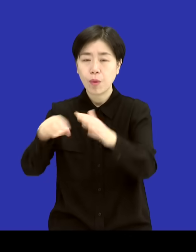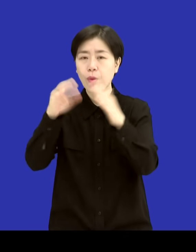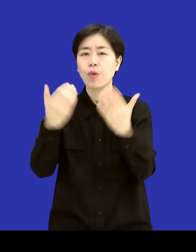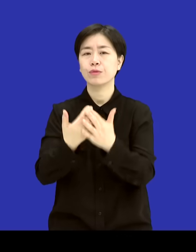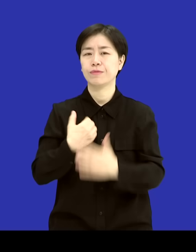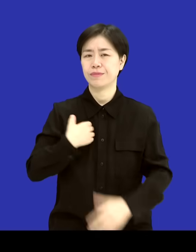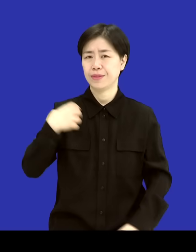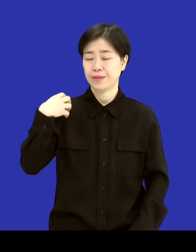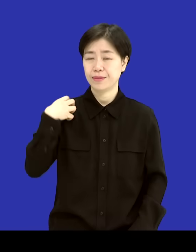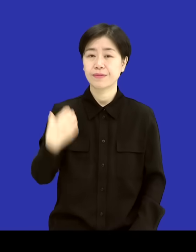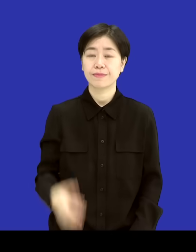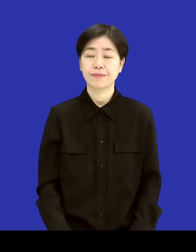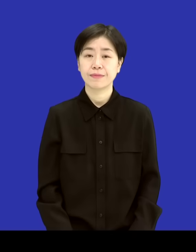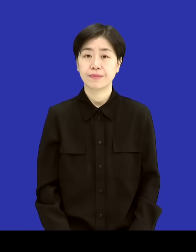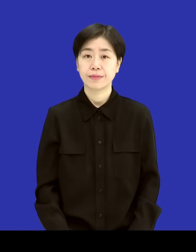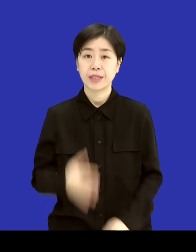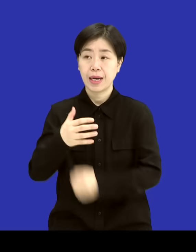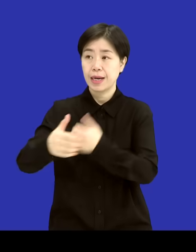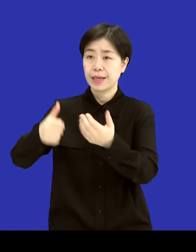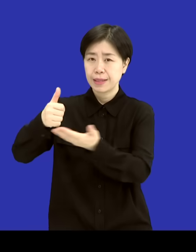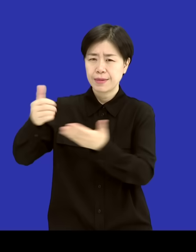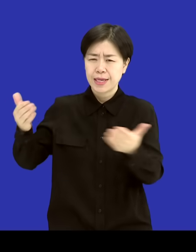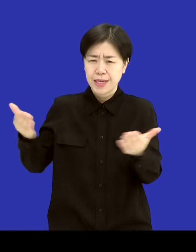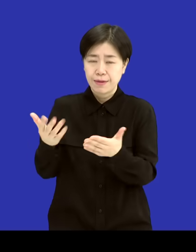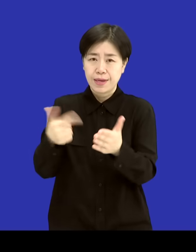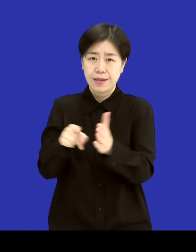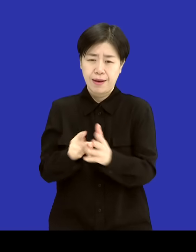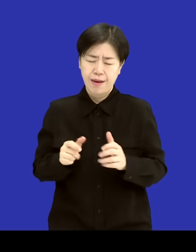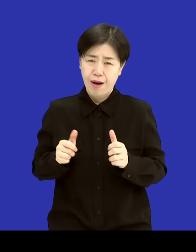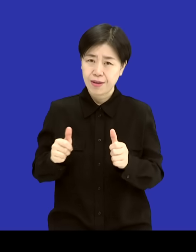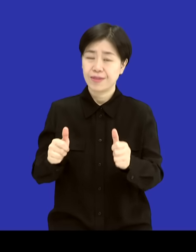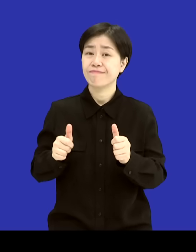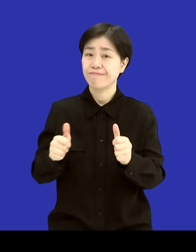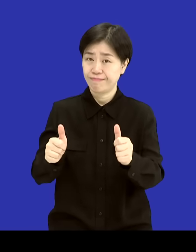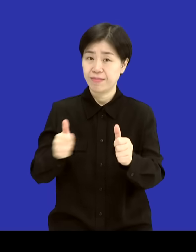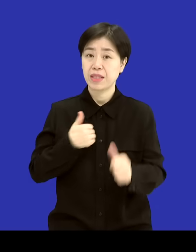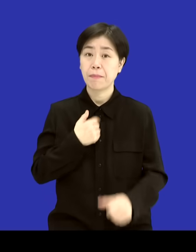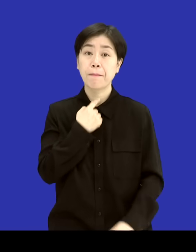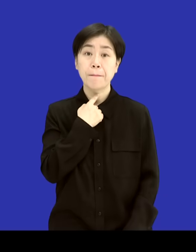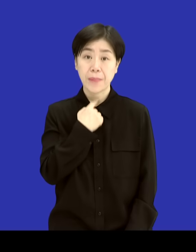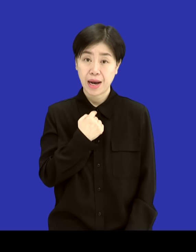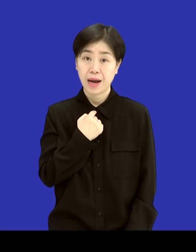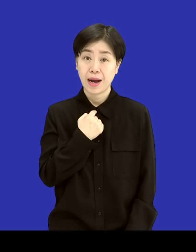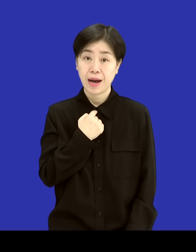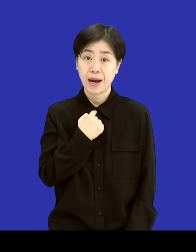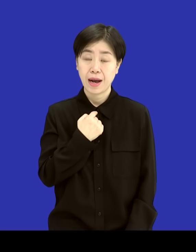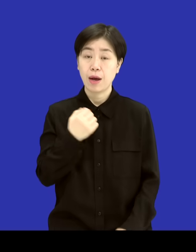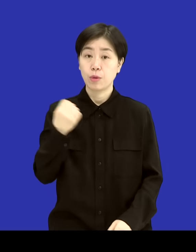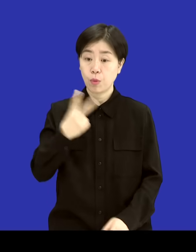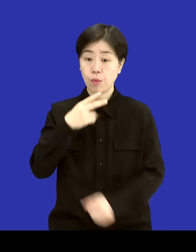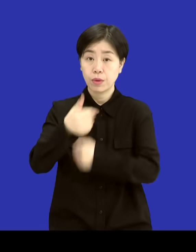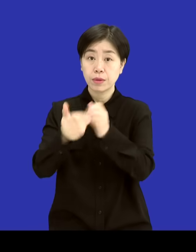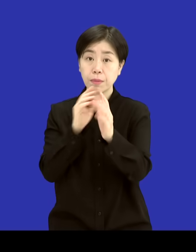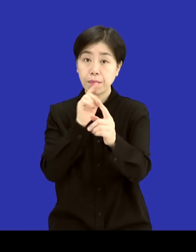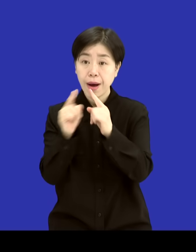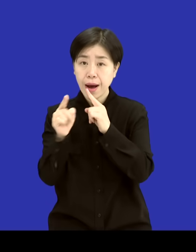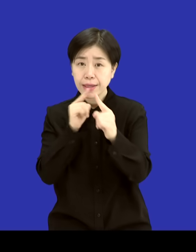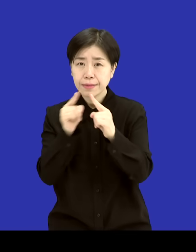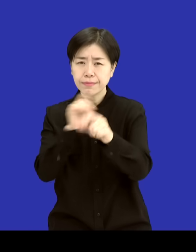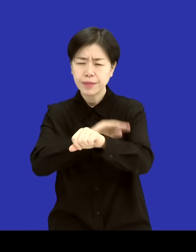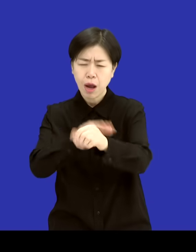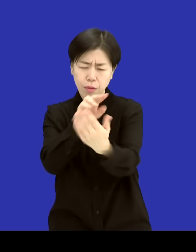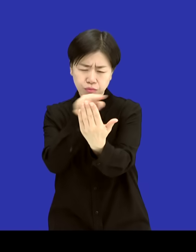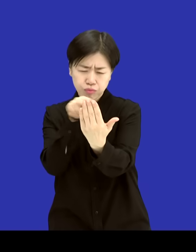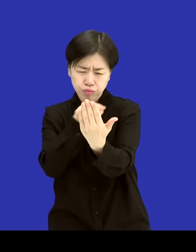건데 네. 그렇게 하나님 일을 섬기다 보니까 또 하나님 일에 좀 하나님 말씀에 더 가까워지게